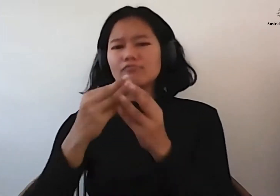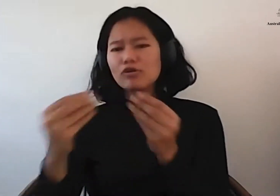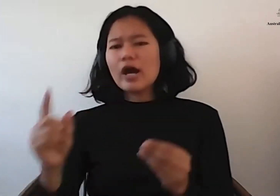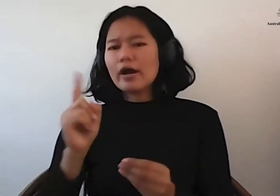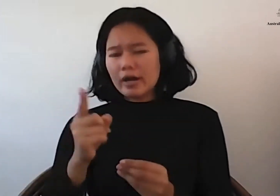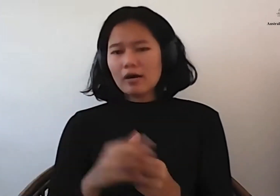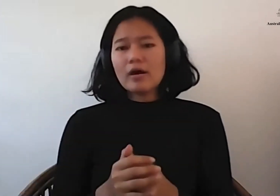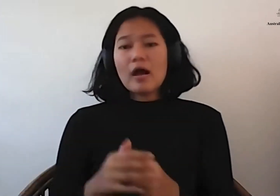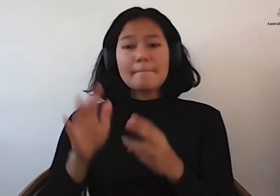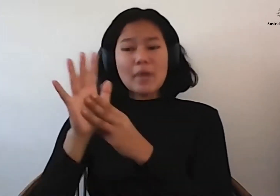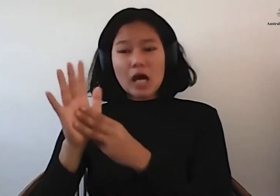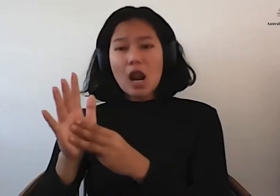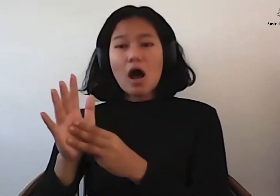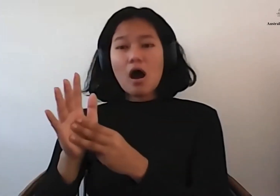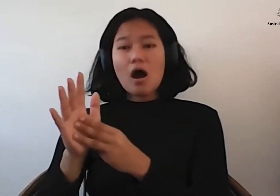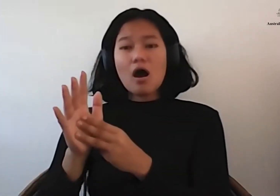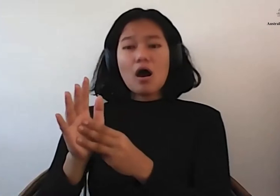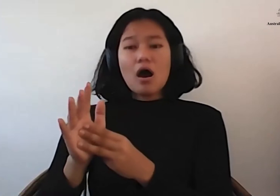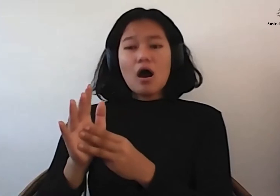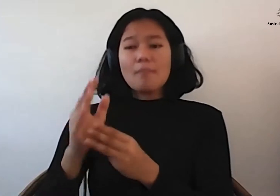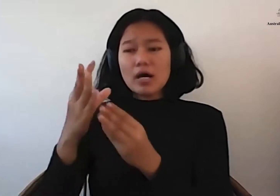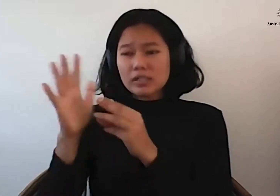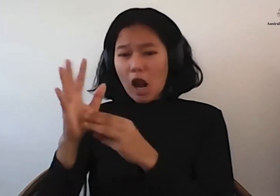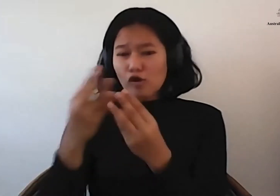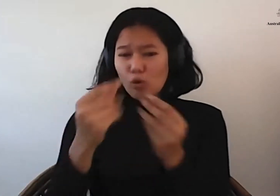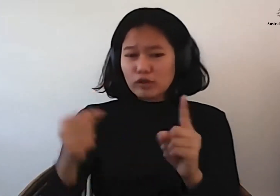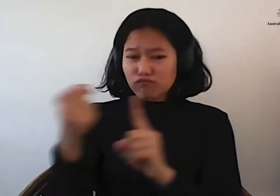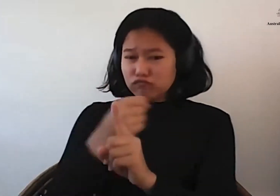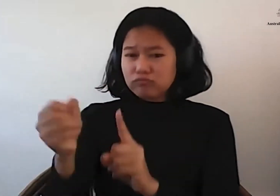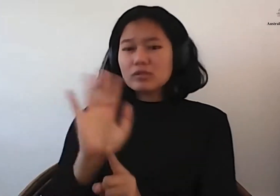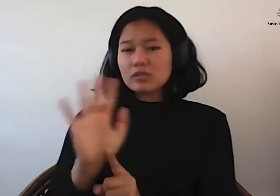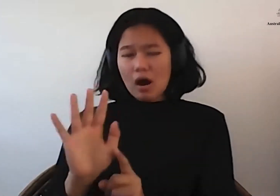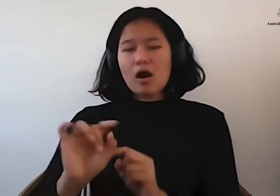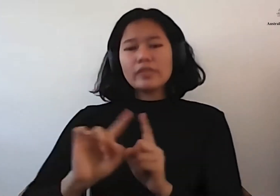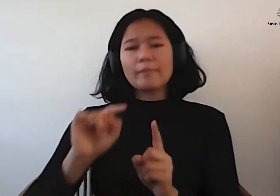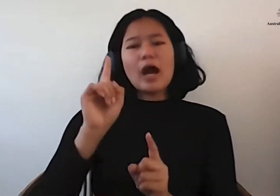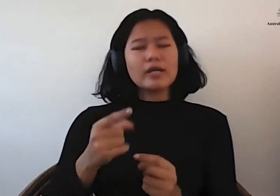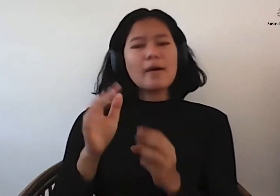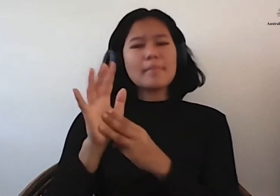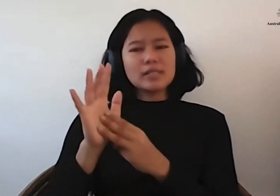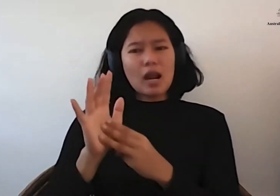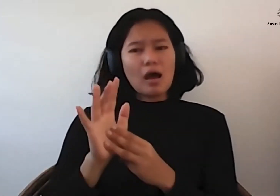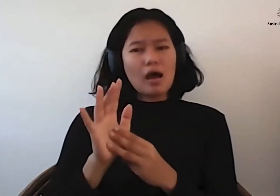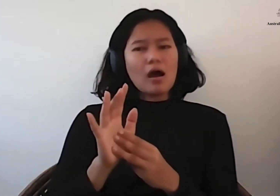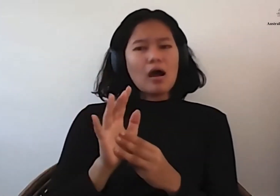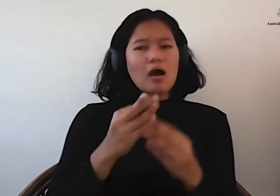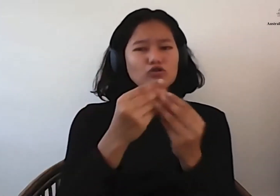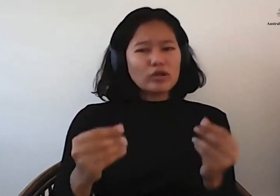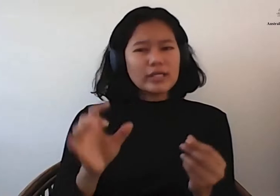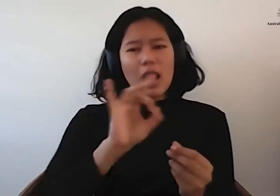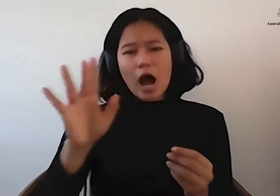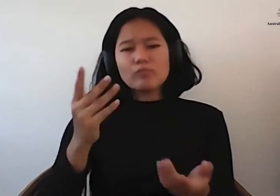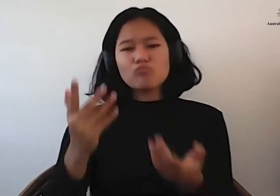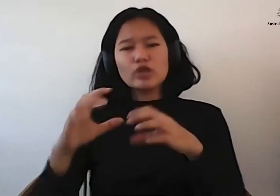itu tidak harus diselesaikan secara fisik misalnya, bisa diselesaikan dengan cara apa ya, komunikasi